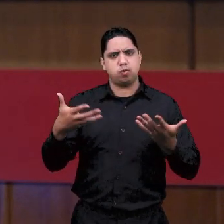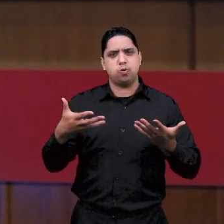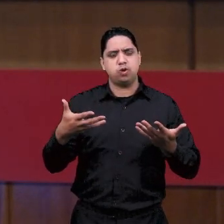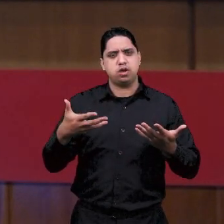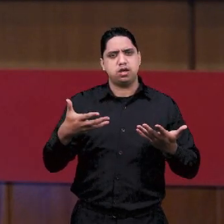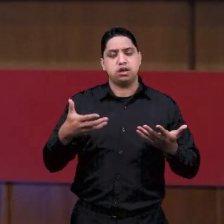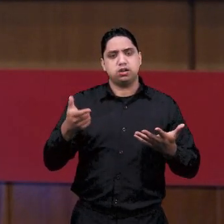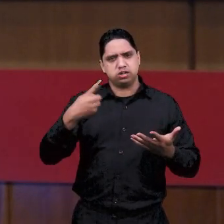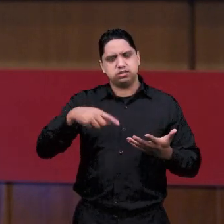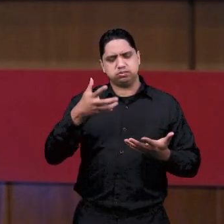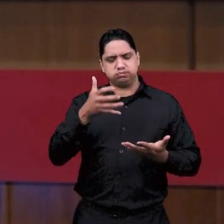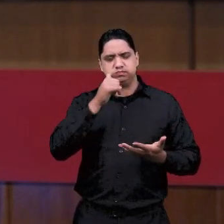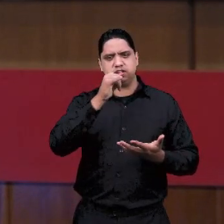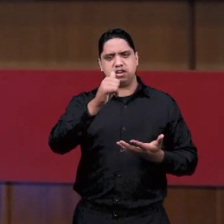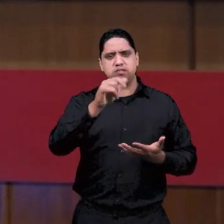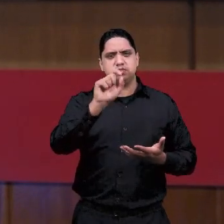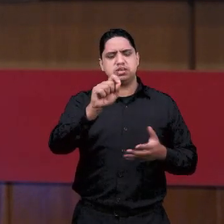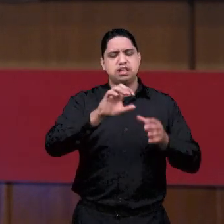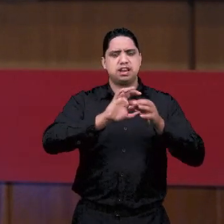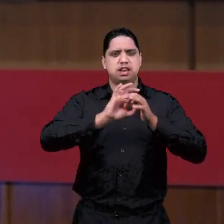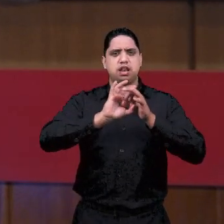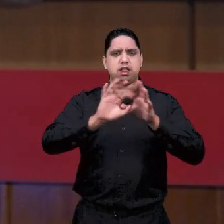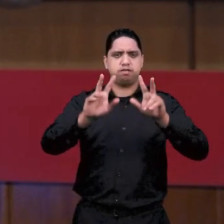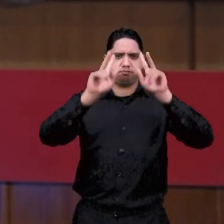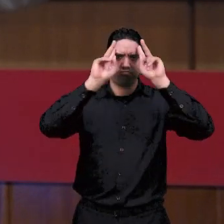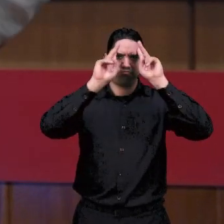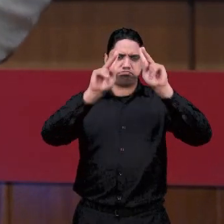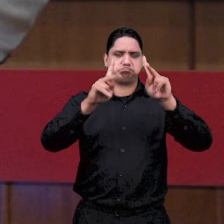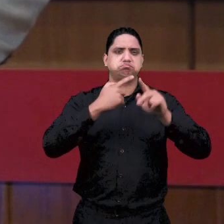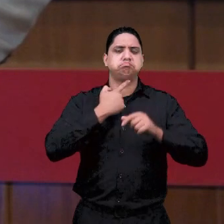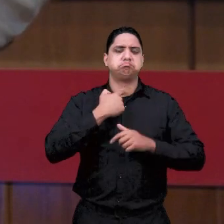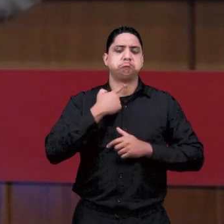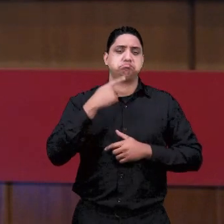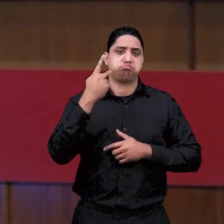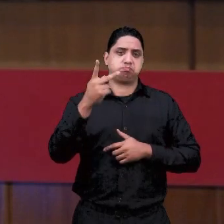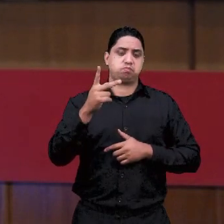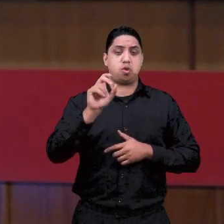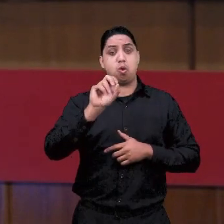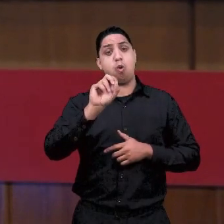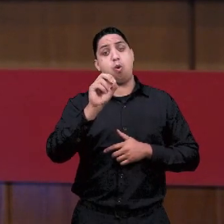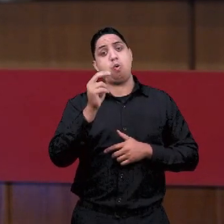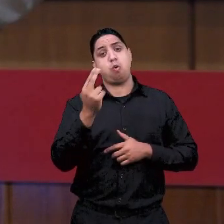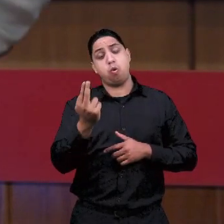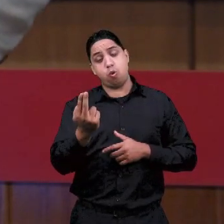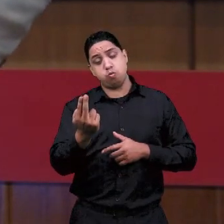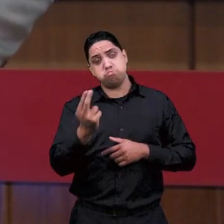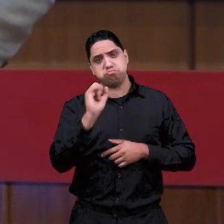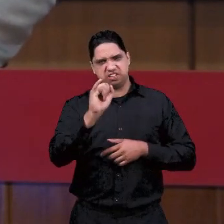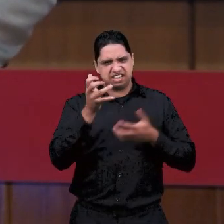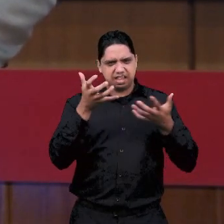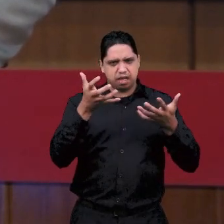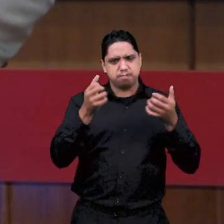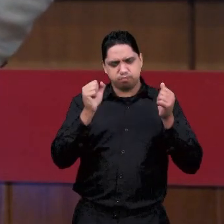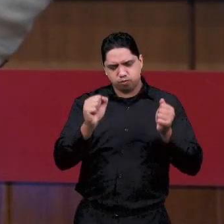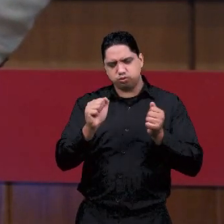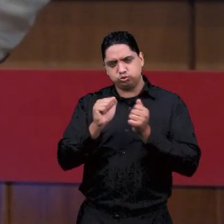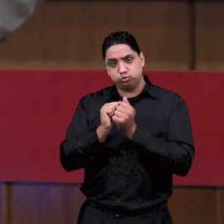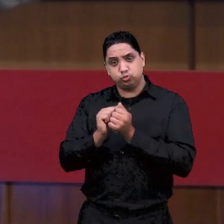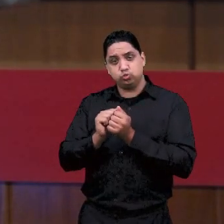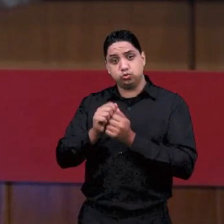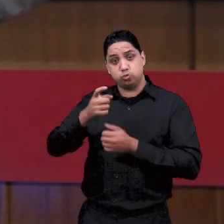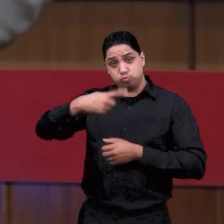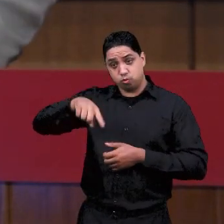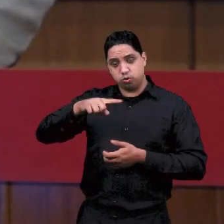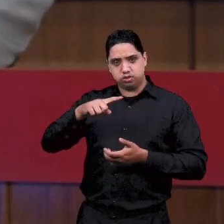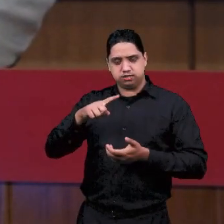voulons vous dire que vous pouvez rester à l'aise comme vous souhaitez ou si vous souhaitez, vous pouvez nous accompagner dans ce geste de